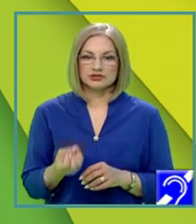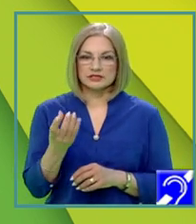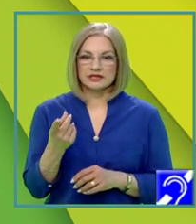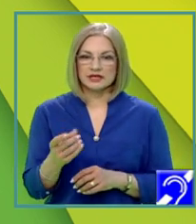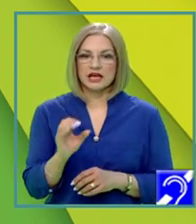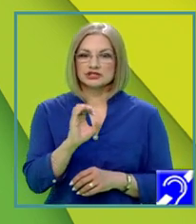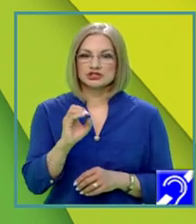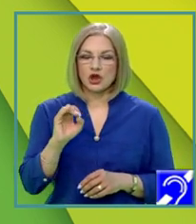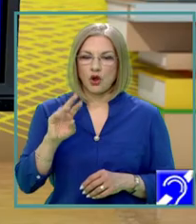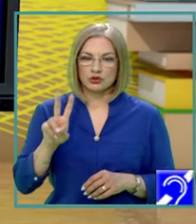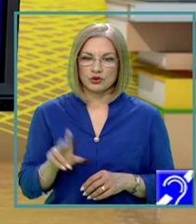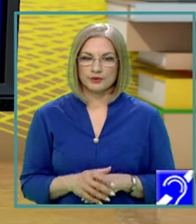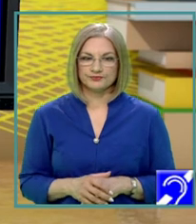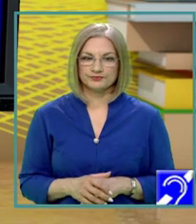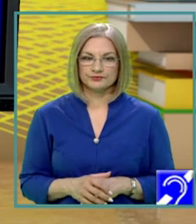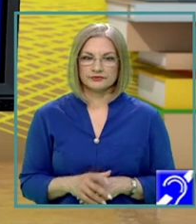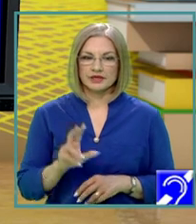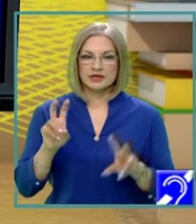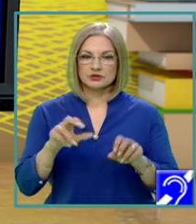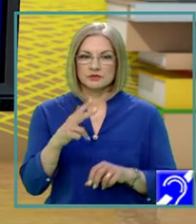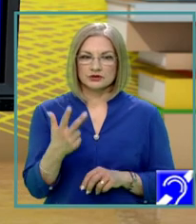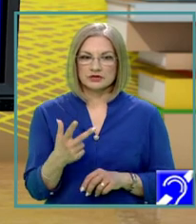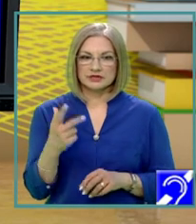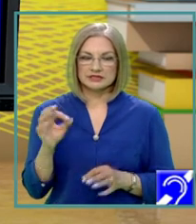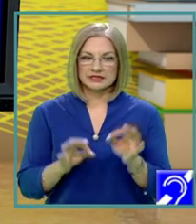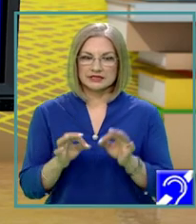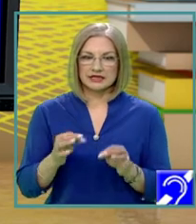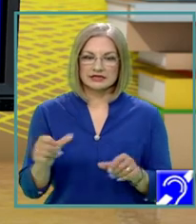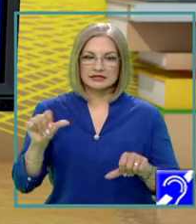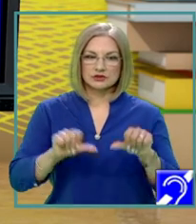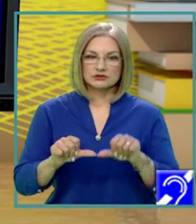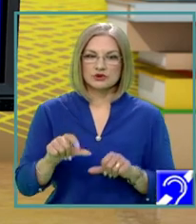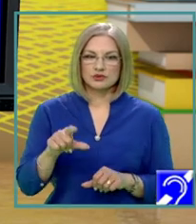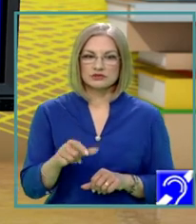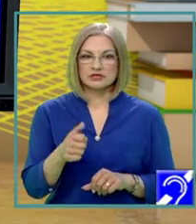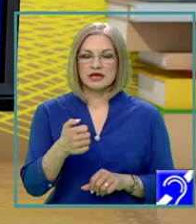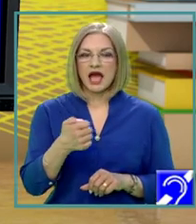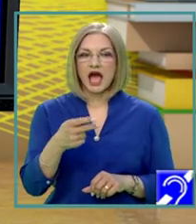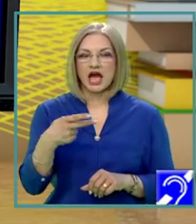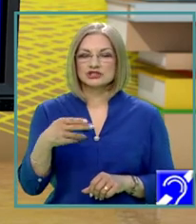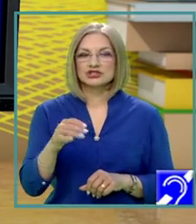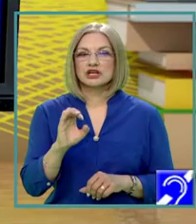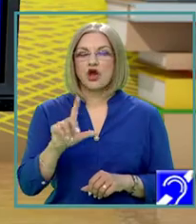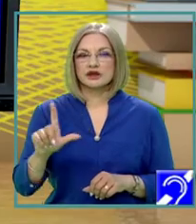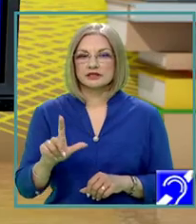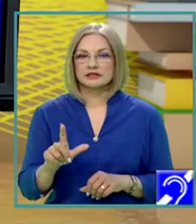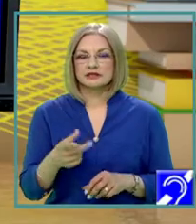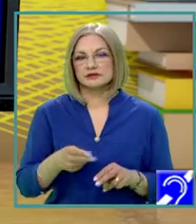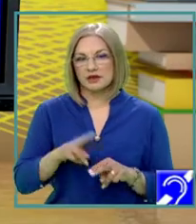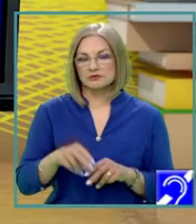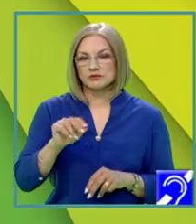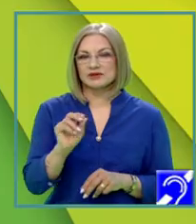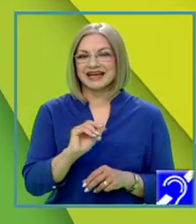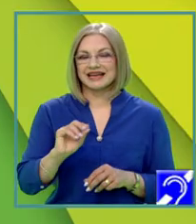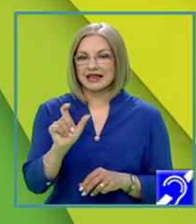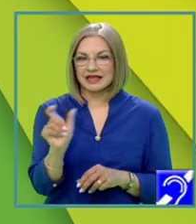de carbon la subiectul Trei sate cu o soluție de acid clorhidric în exces o bucată de cretă cu masa